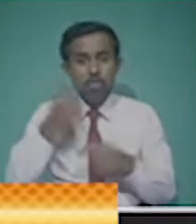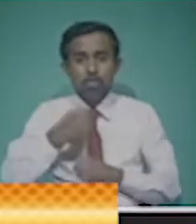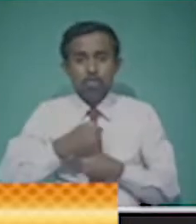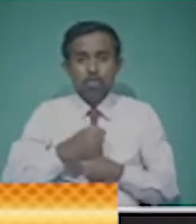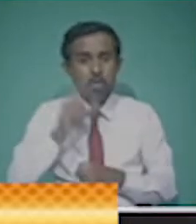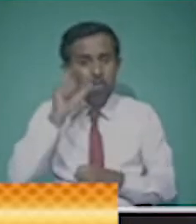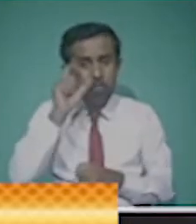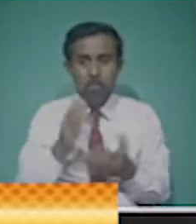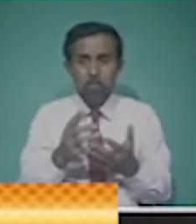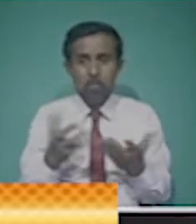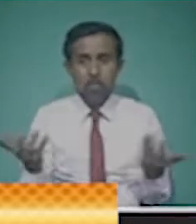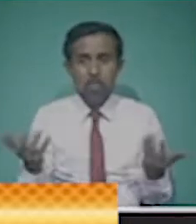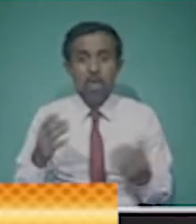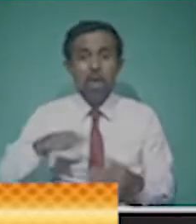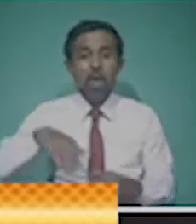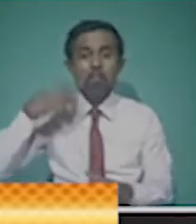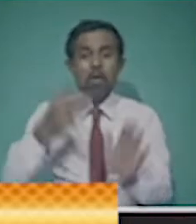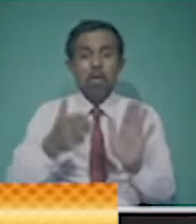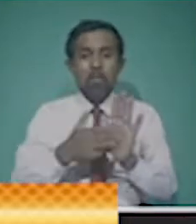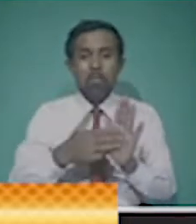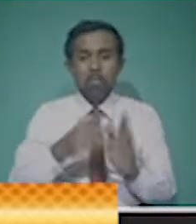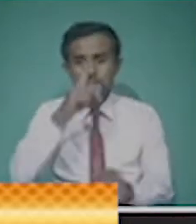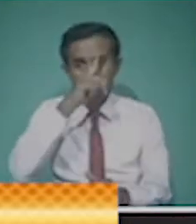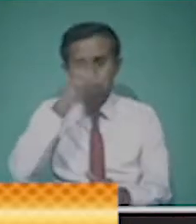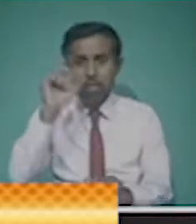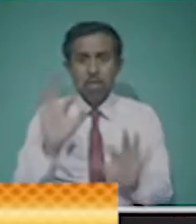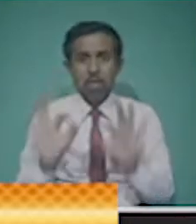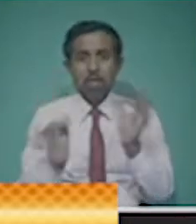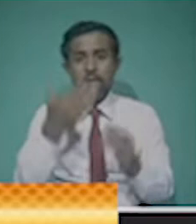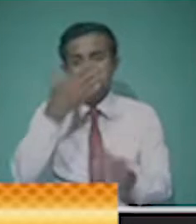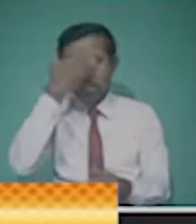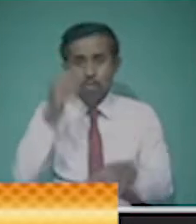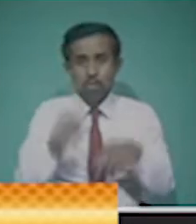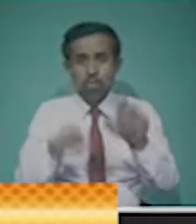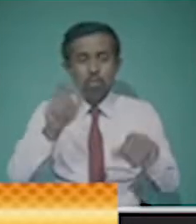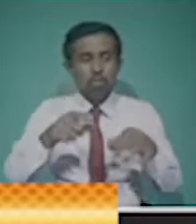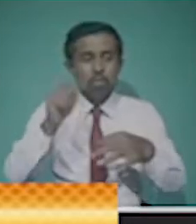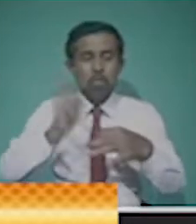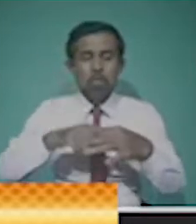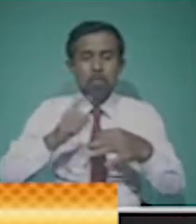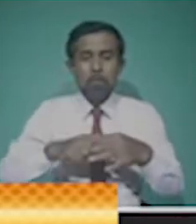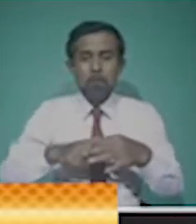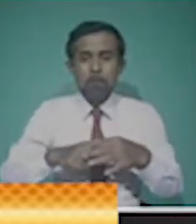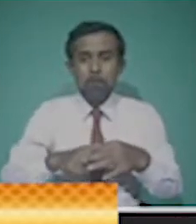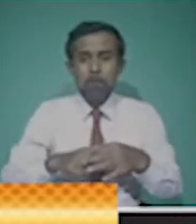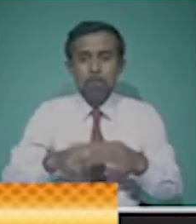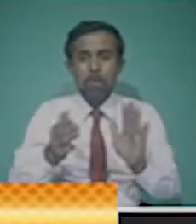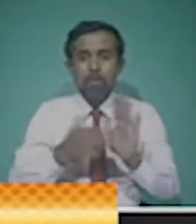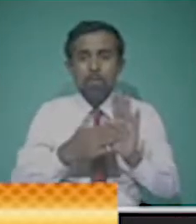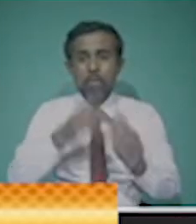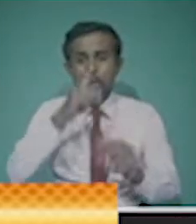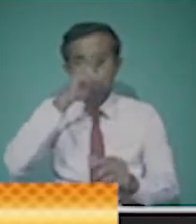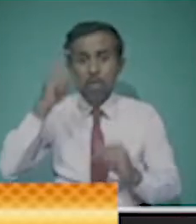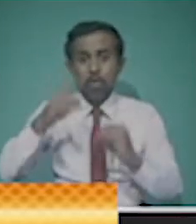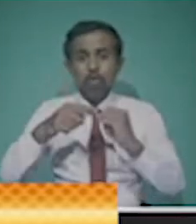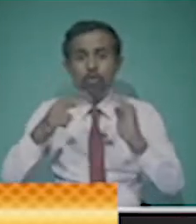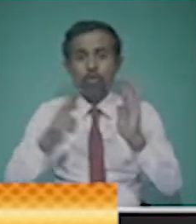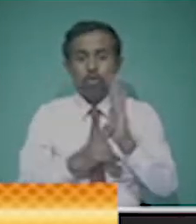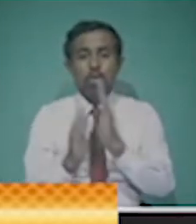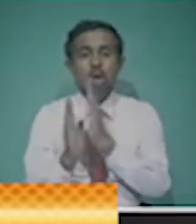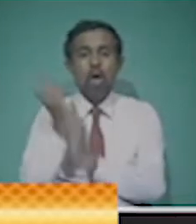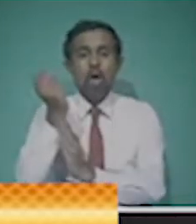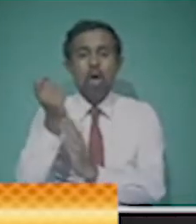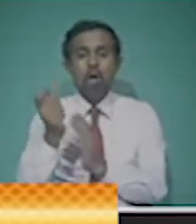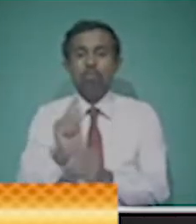நியமக்கரை நெத்தாங் லபன மார்ச் மாசே கந்துகார தேவட ஜனதாவை பிரசியத் தத் மார்ச் மாசே எக்ஸாஜாதி இங்கே மாநில கமிஷன்